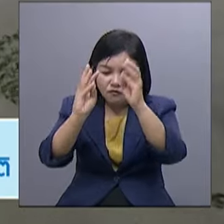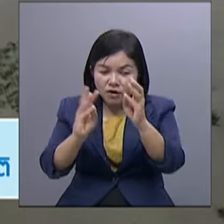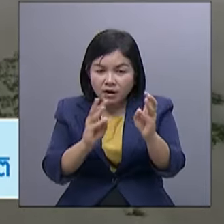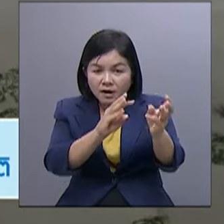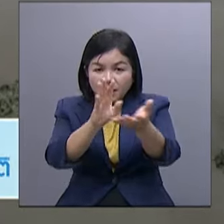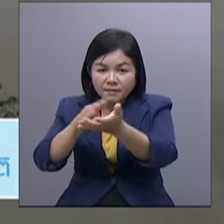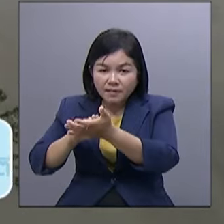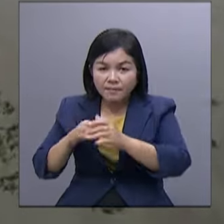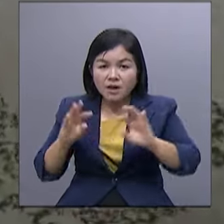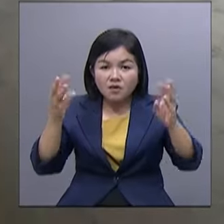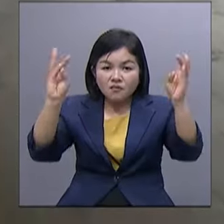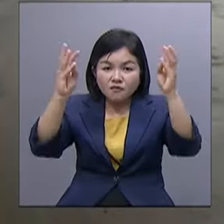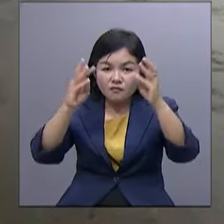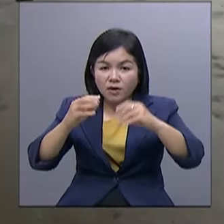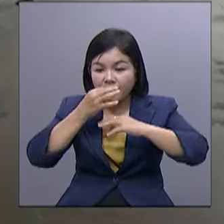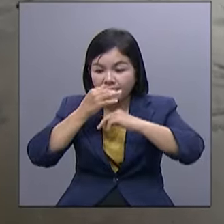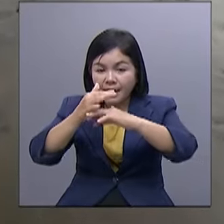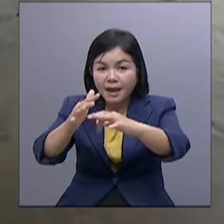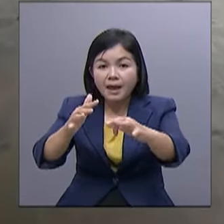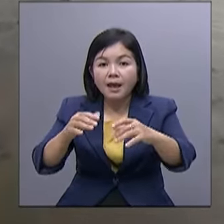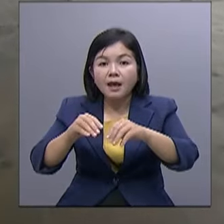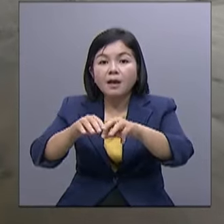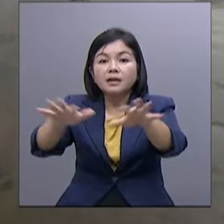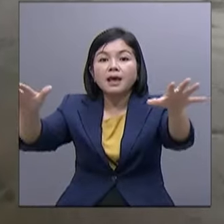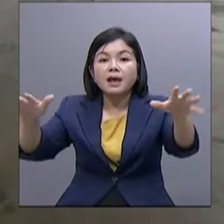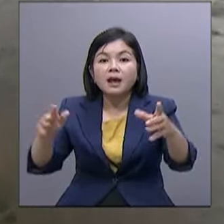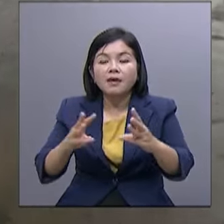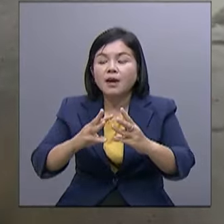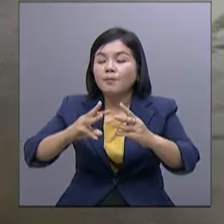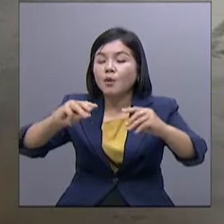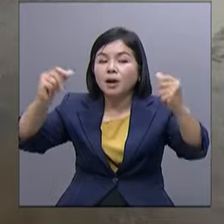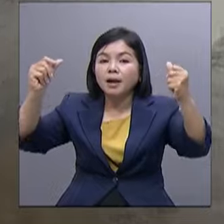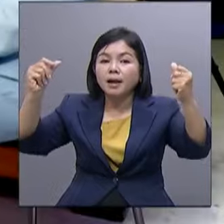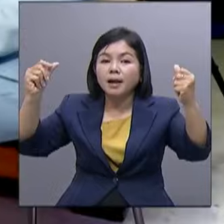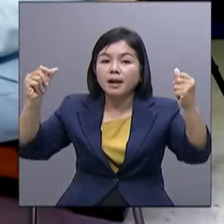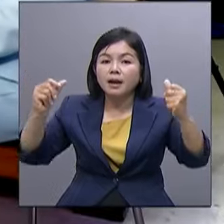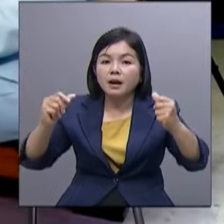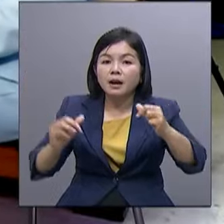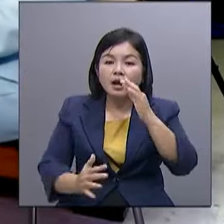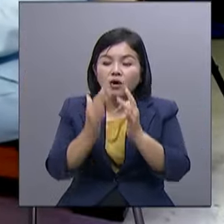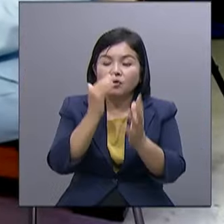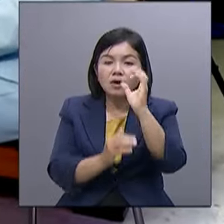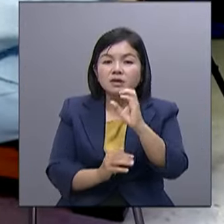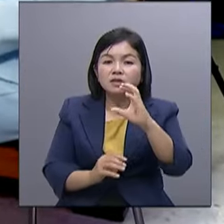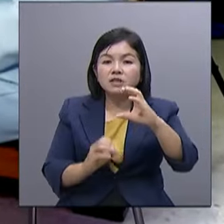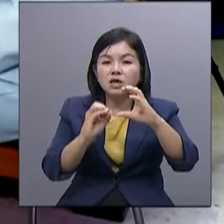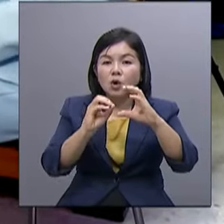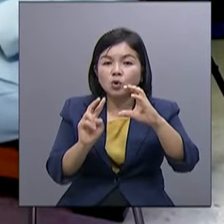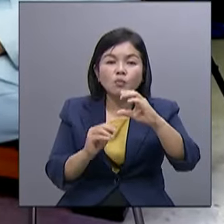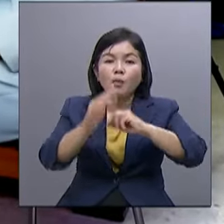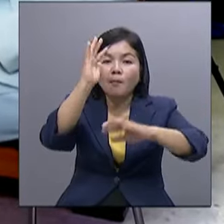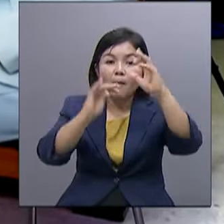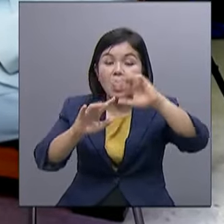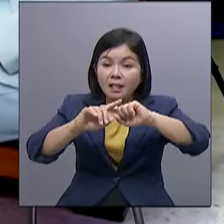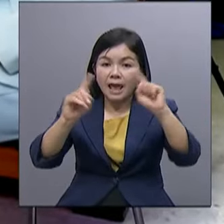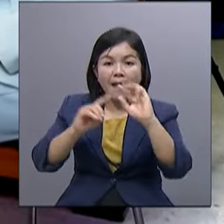ตะกอนพวกนี้ลอยเข้าไปอยู่ในทะเลปุ๊บหลุดไปในทะเลสักเดี๋ยวมันก็ย่อยสลายแล้วมันก็ปล่อยคาร์บอนขึ้นไปแต่เมื่อมันมาชนใบหญ้าทะเลขนาด